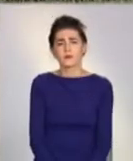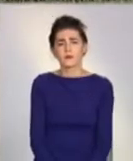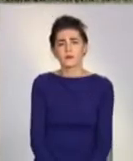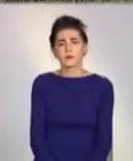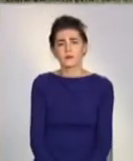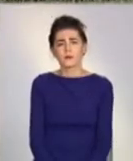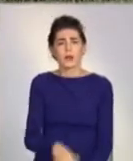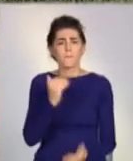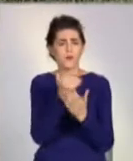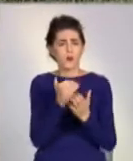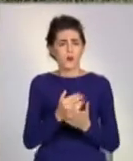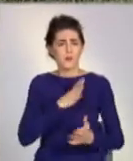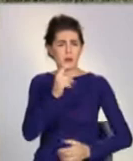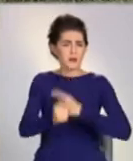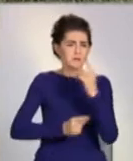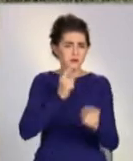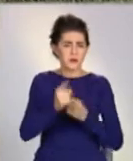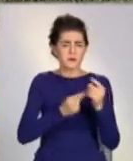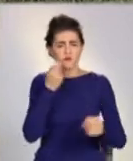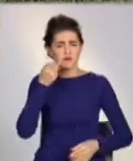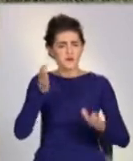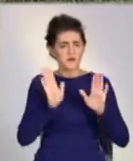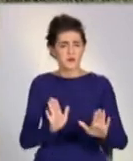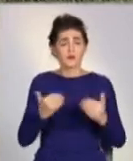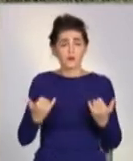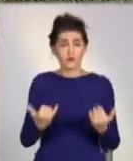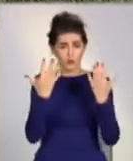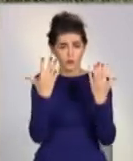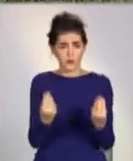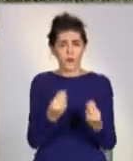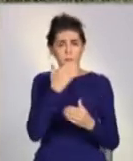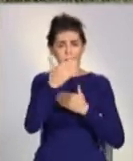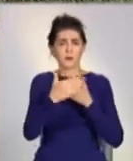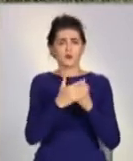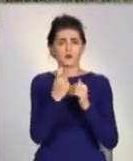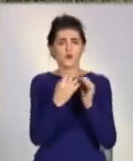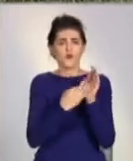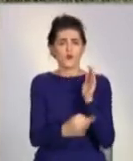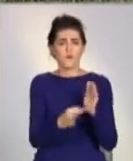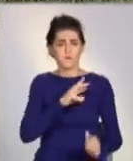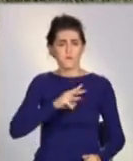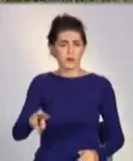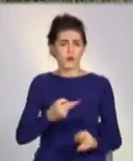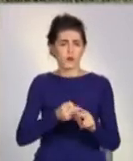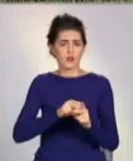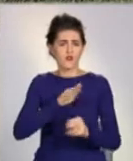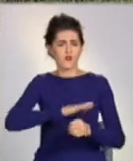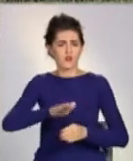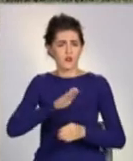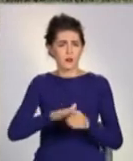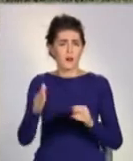проект мінявся постійно, і на сьогоднішній день ціна питання 180 мільйонів